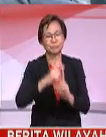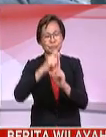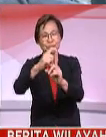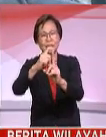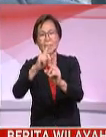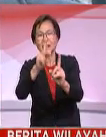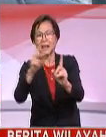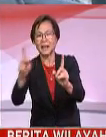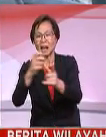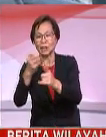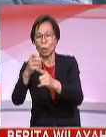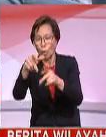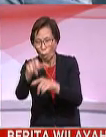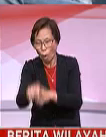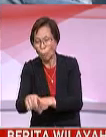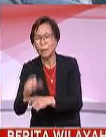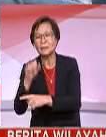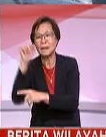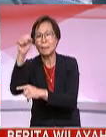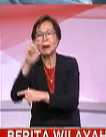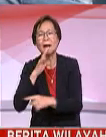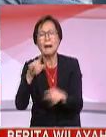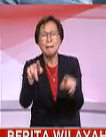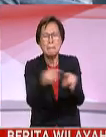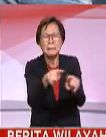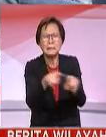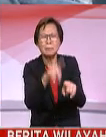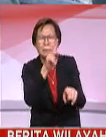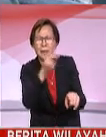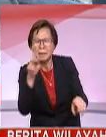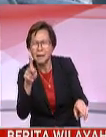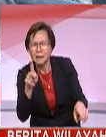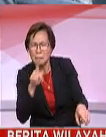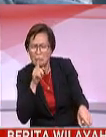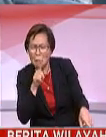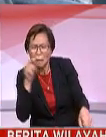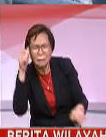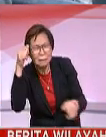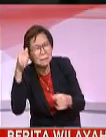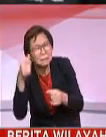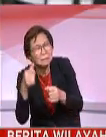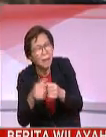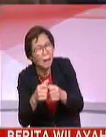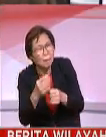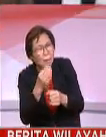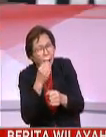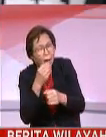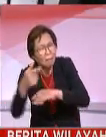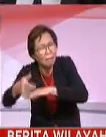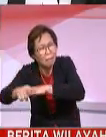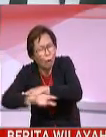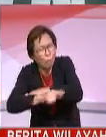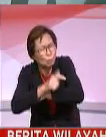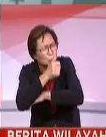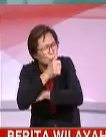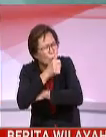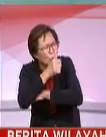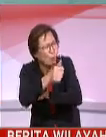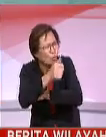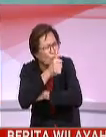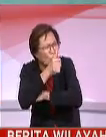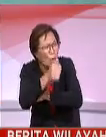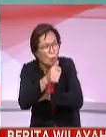Kinabalu atau orang Sabah bilang macam di KK, pastinya kita akan teringat dengan makanan laut yang cukup